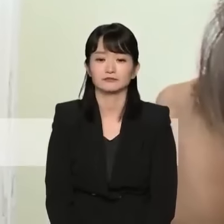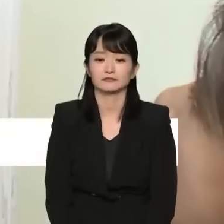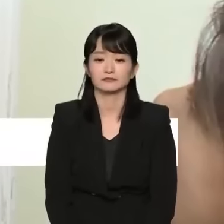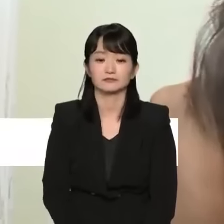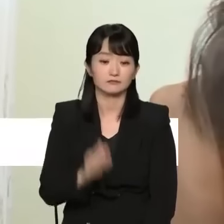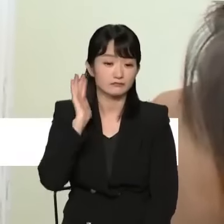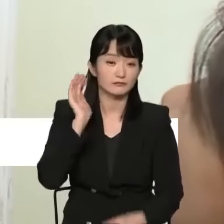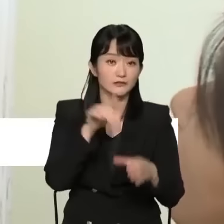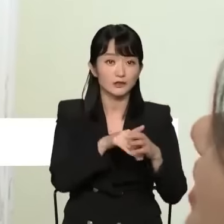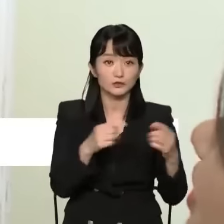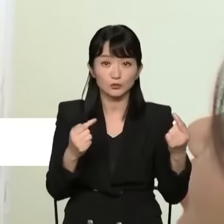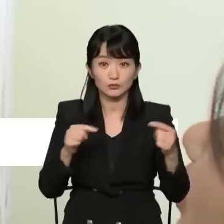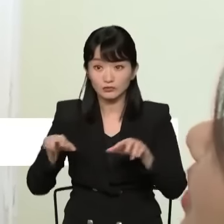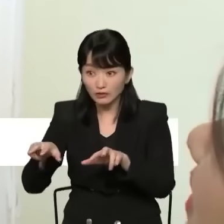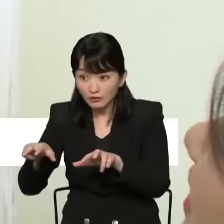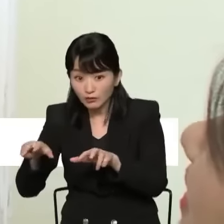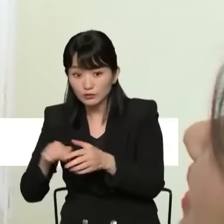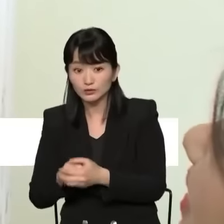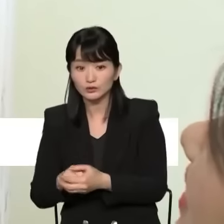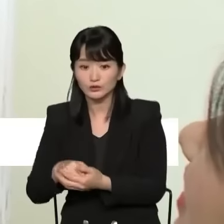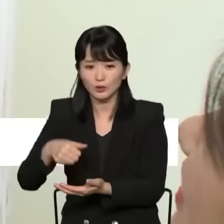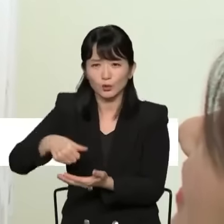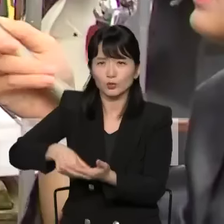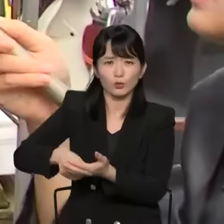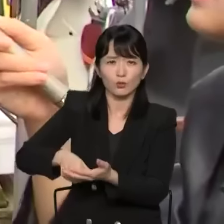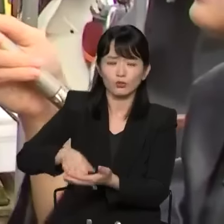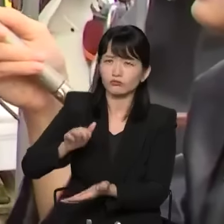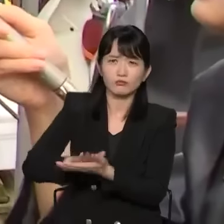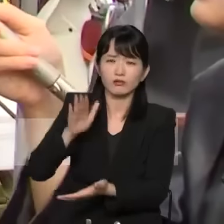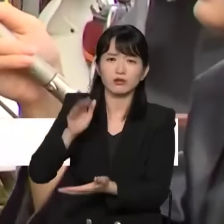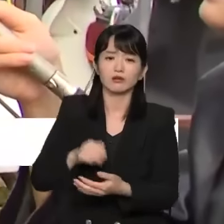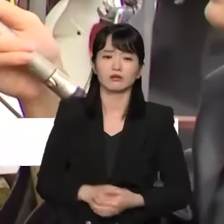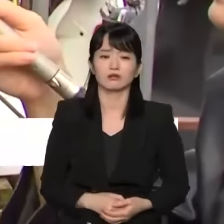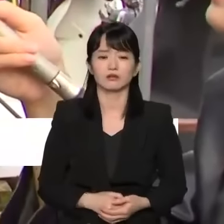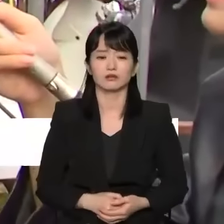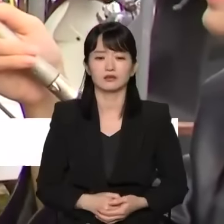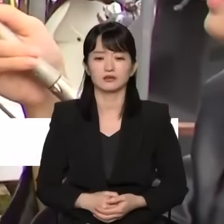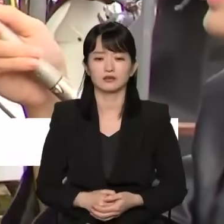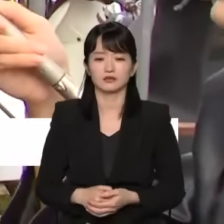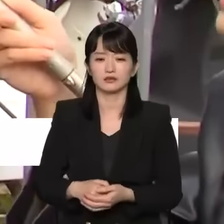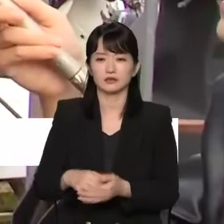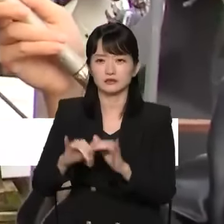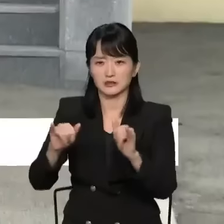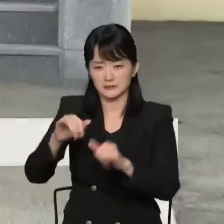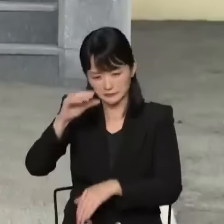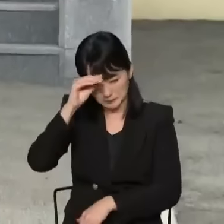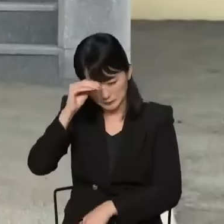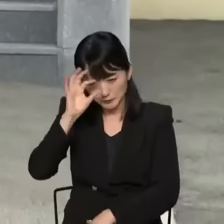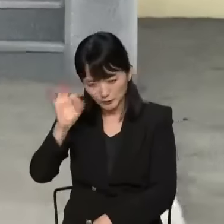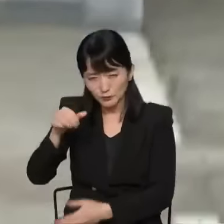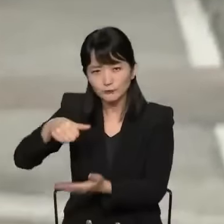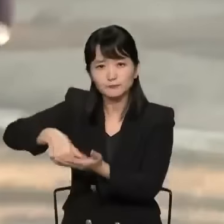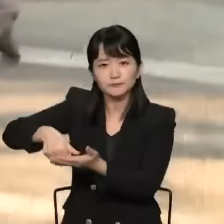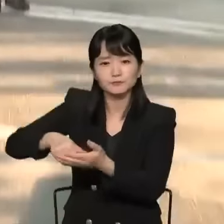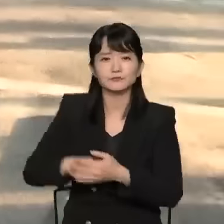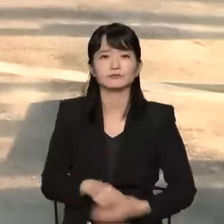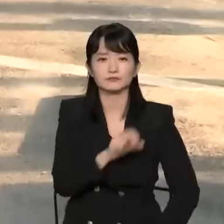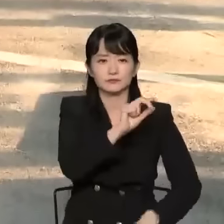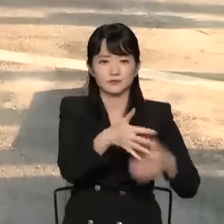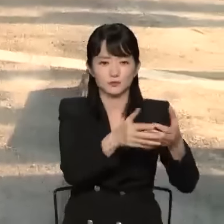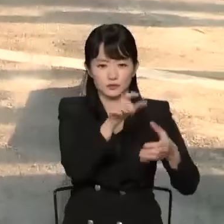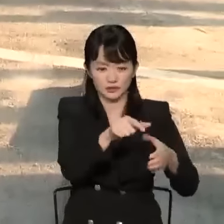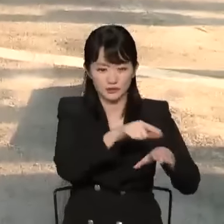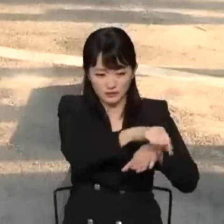대선보다 더 막 난리잖아요, 지금. 사람 됨됨이만 보고 뽑는 거지 뭐. 야권 강세